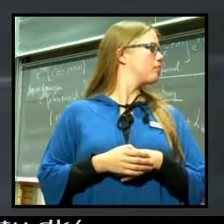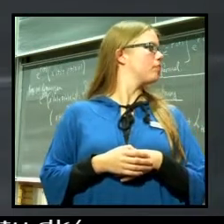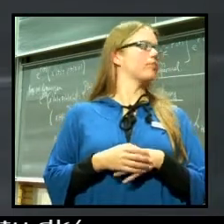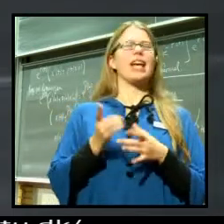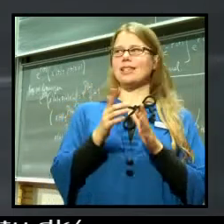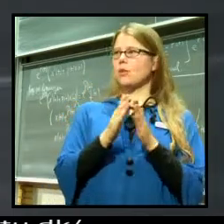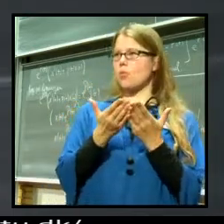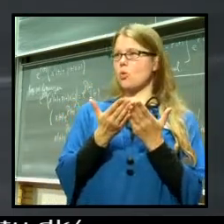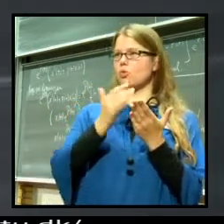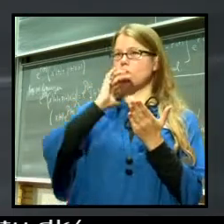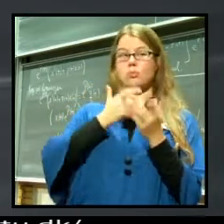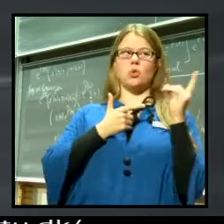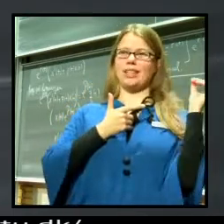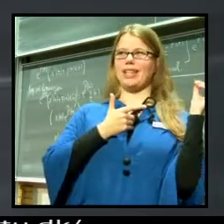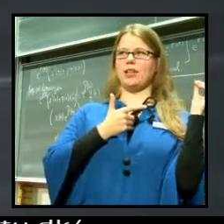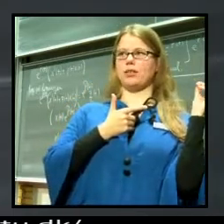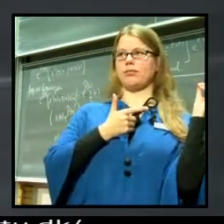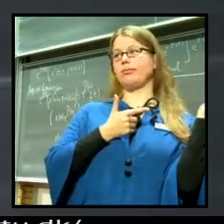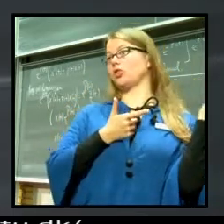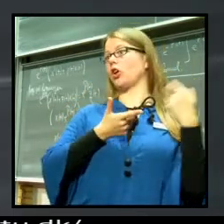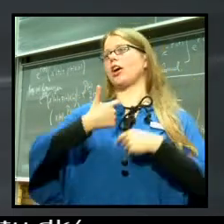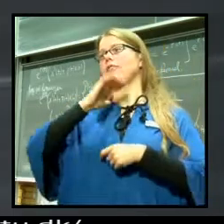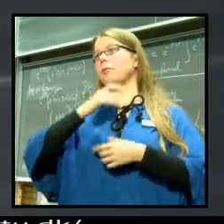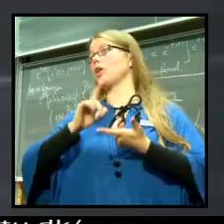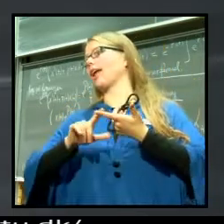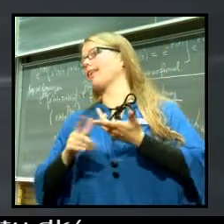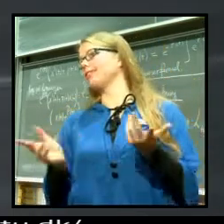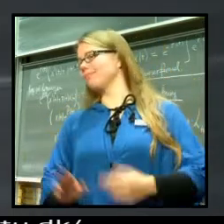bogen bruger den der, så lad os bruge den anden.